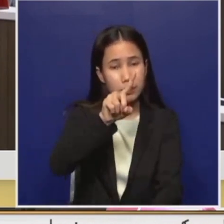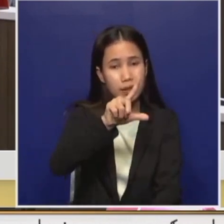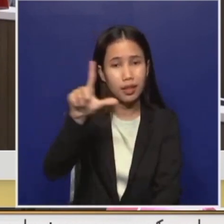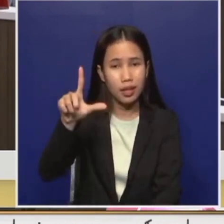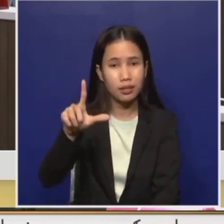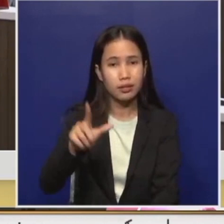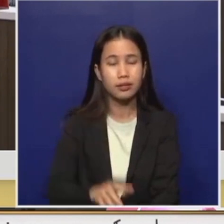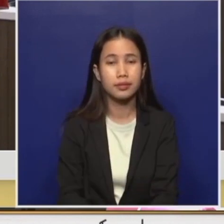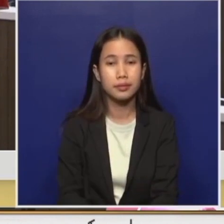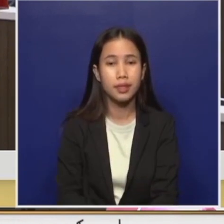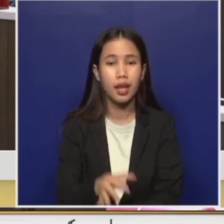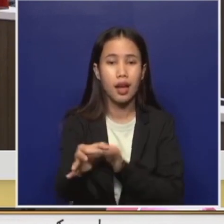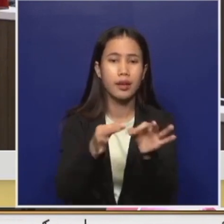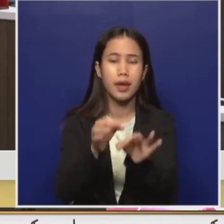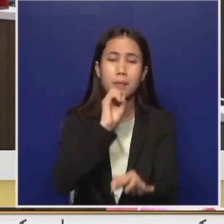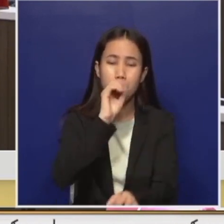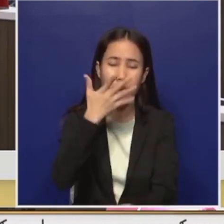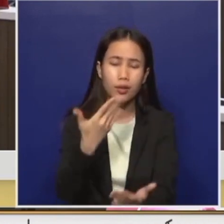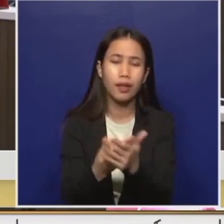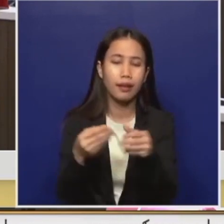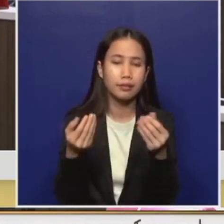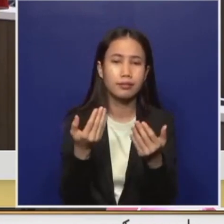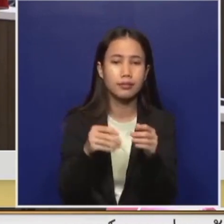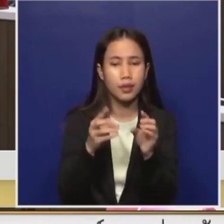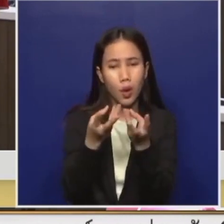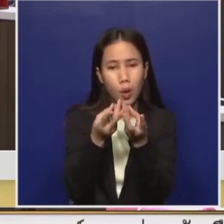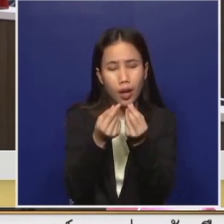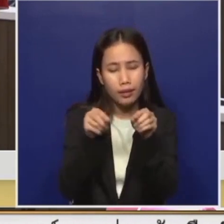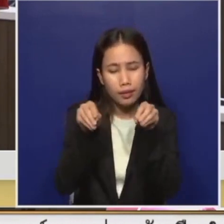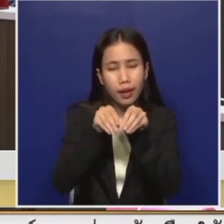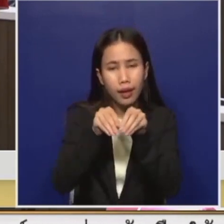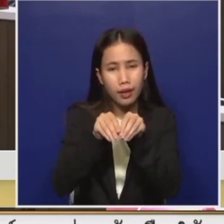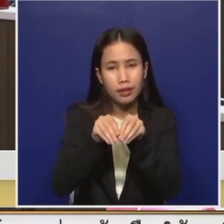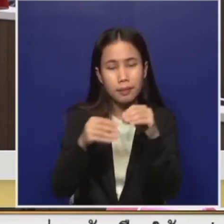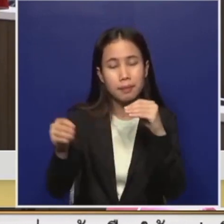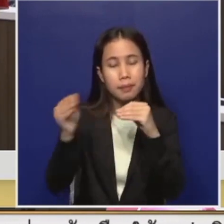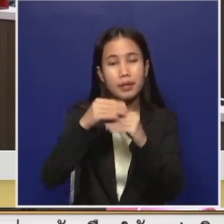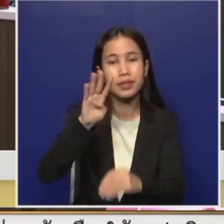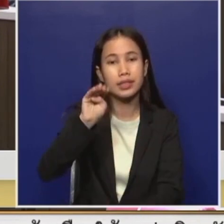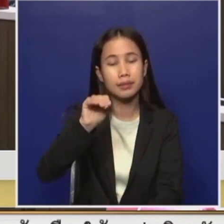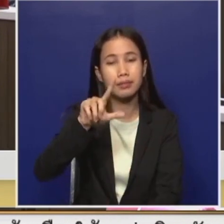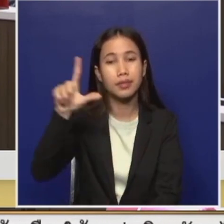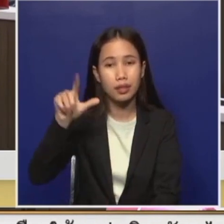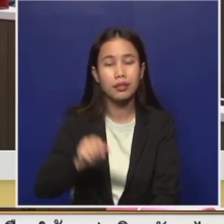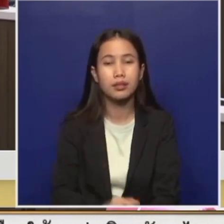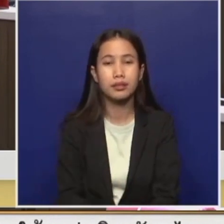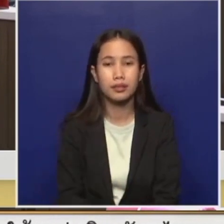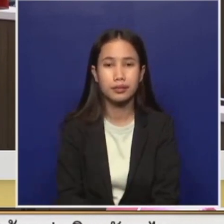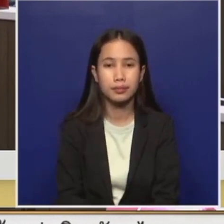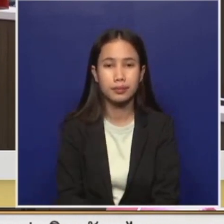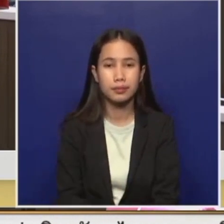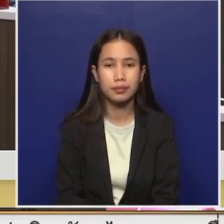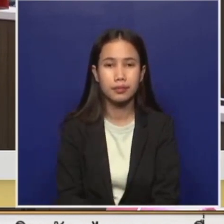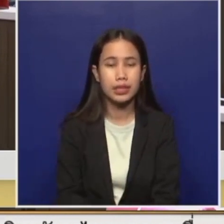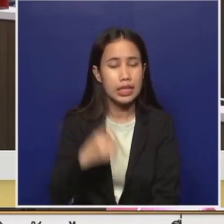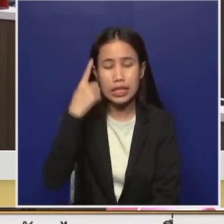ท่ชจแ่งมาแล้ว ตเลขกาย เขีงกนจะข้ไปเป็ 40 ก่าล้านถามาหารกับทำดกับปกาศส